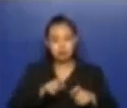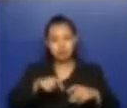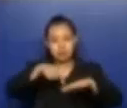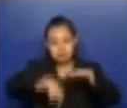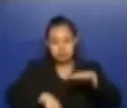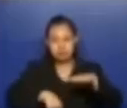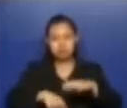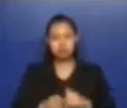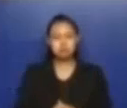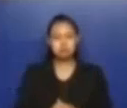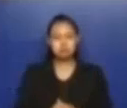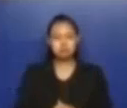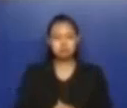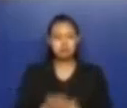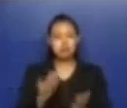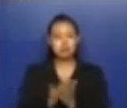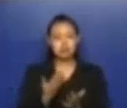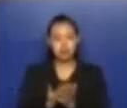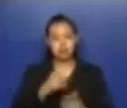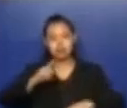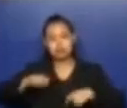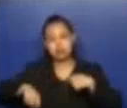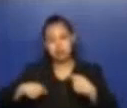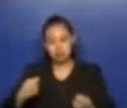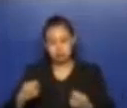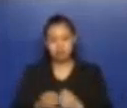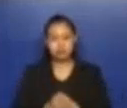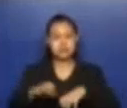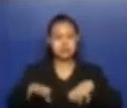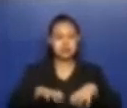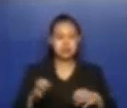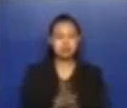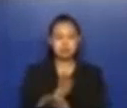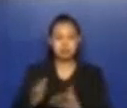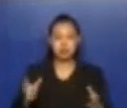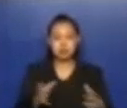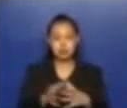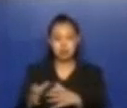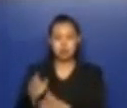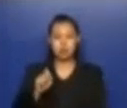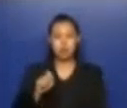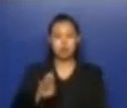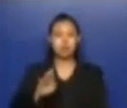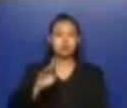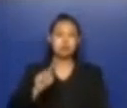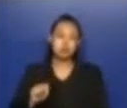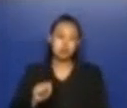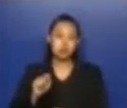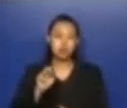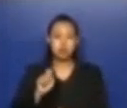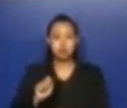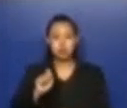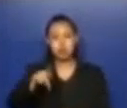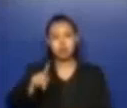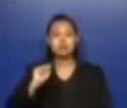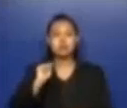ไปในส่วนของงบประมาณรายจ่ายที่จัดสรรให้แก่องค์กรปกครองส่วนท้องถิ่นในประการแ